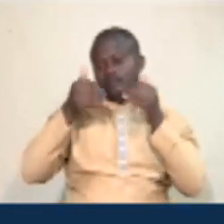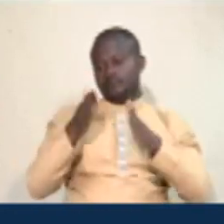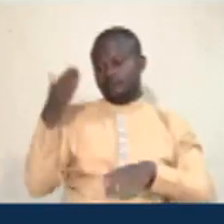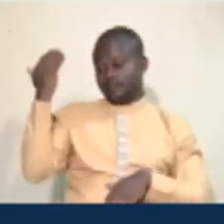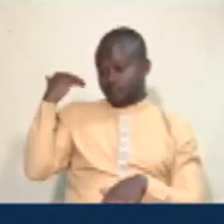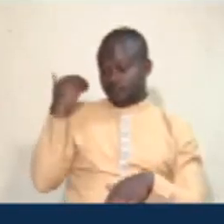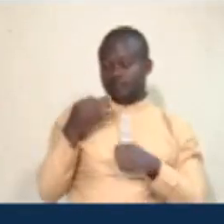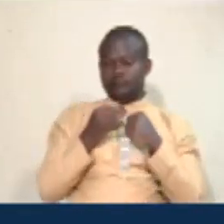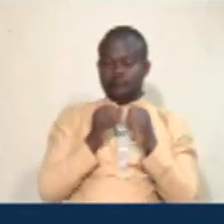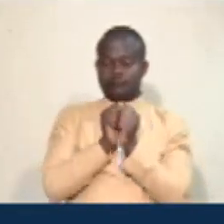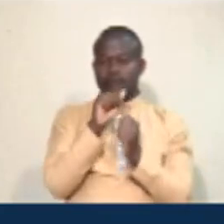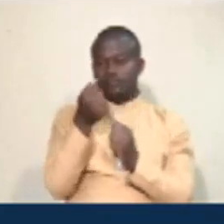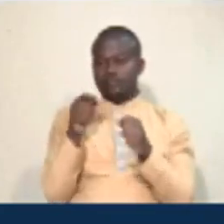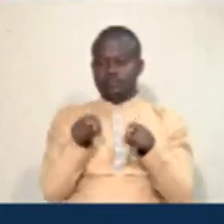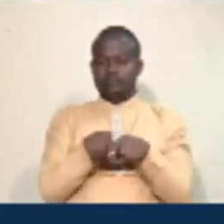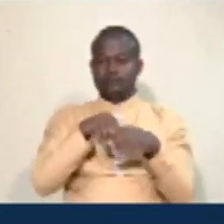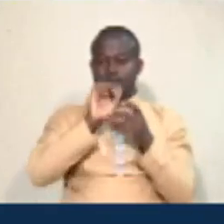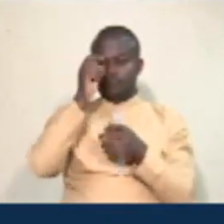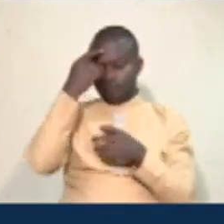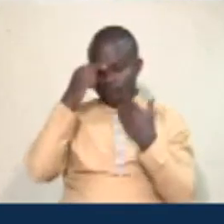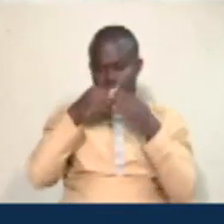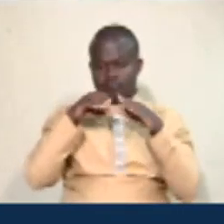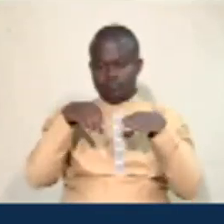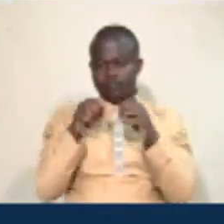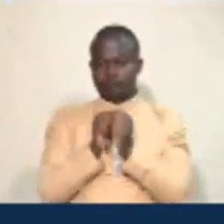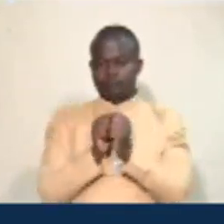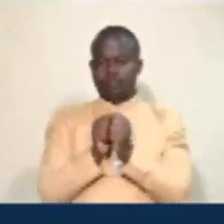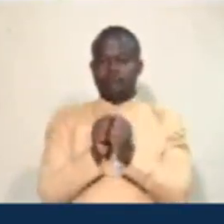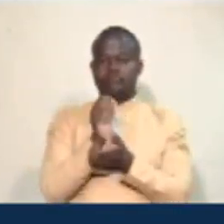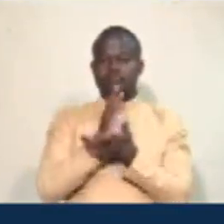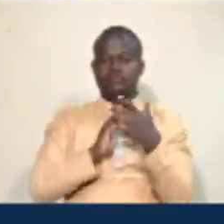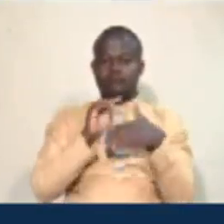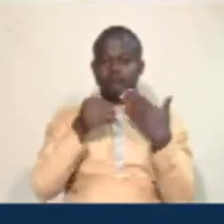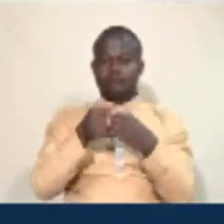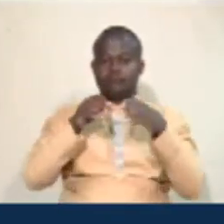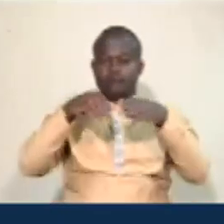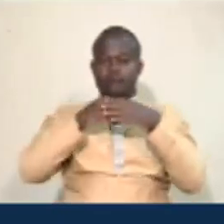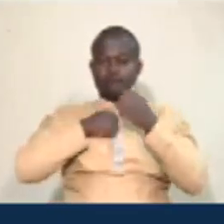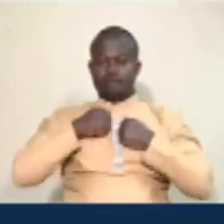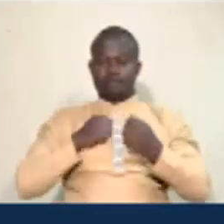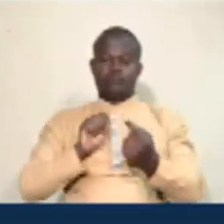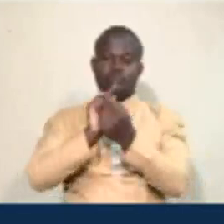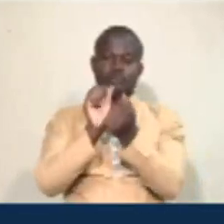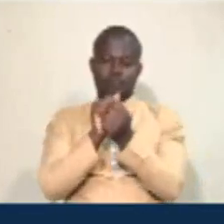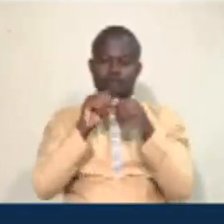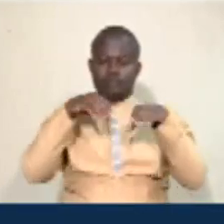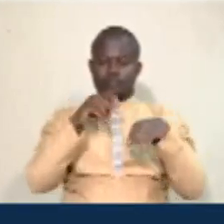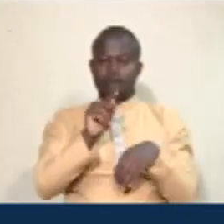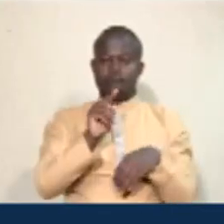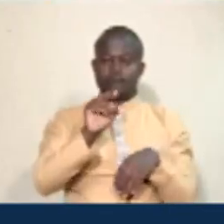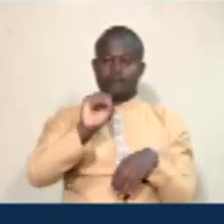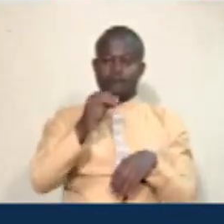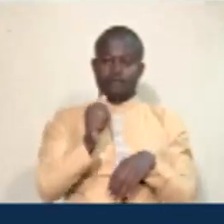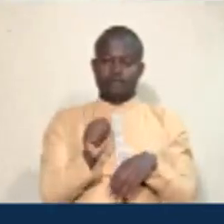ka Rusizi umunani n'andangana atyo yo muri Repubulika ya Demokarasi ya Kongo. Mu kimwe cya kabiri amakipe yo mu Rwanda yarahuye nayo muri Kongo Kinshasa